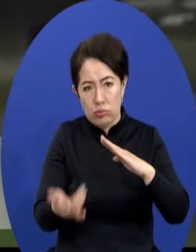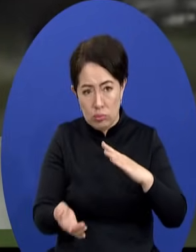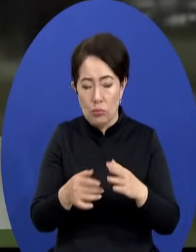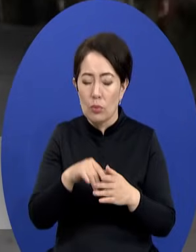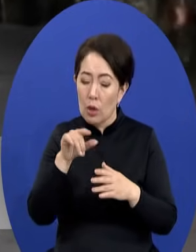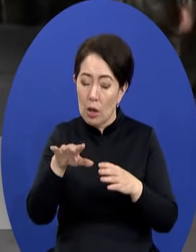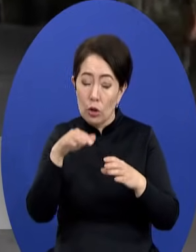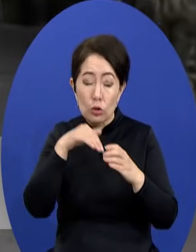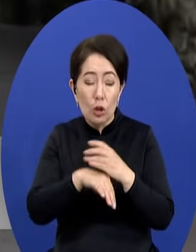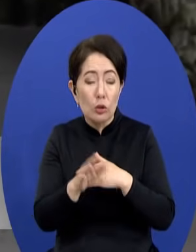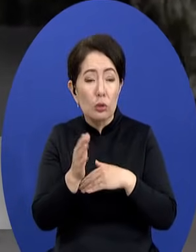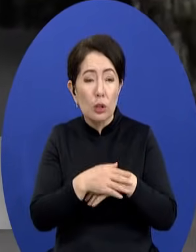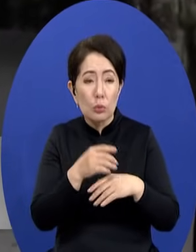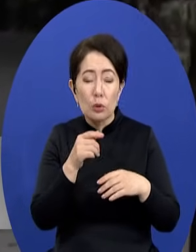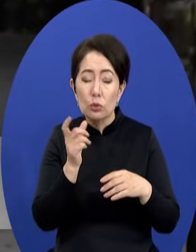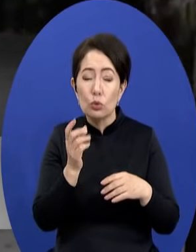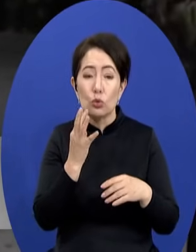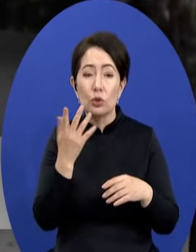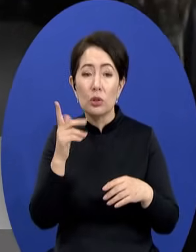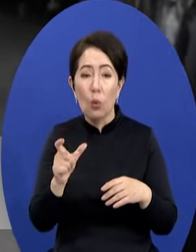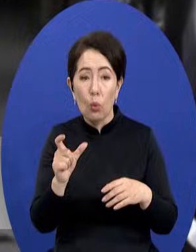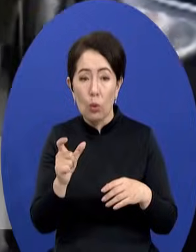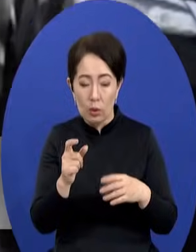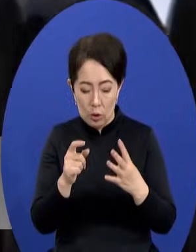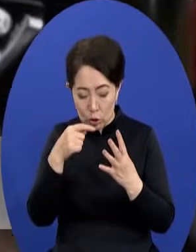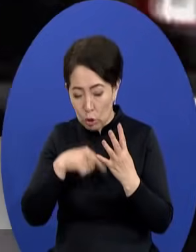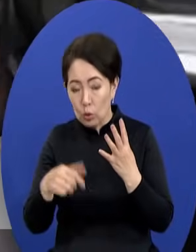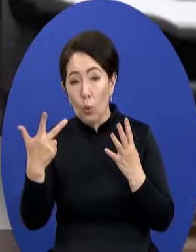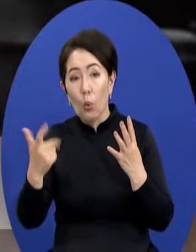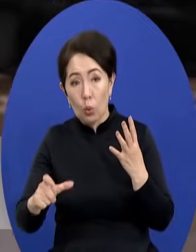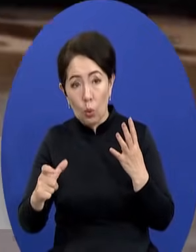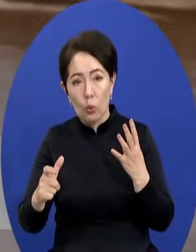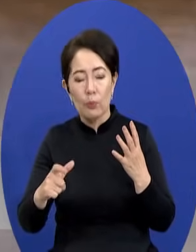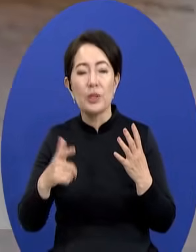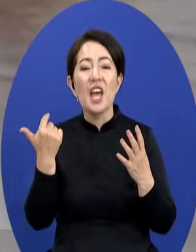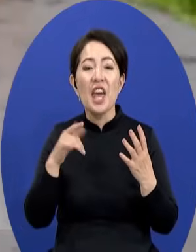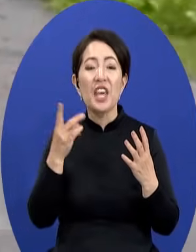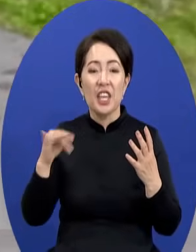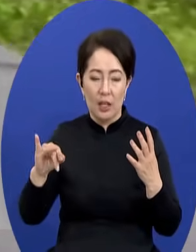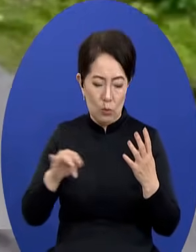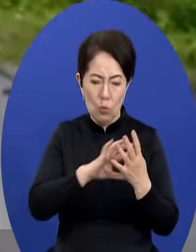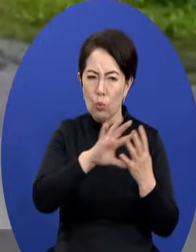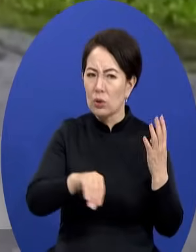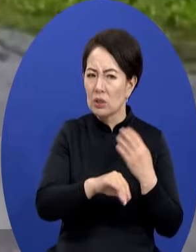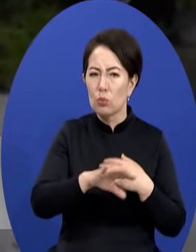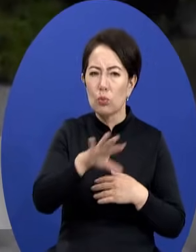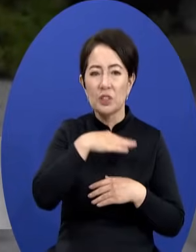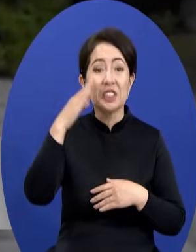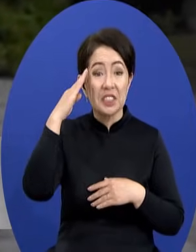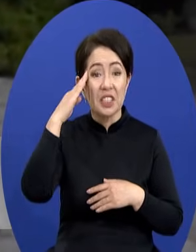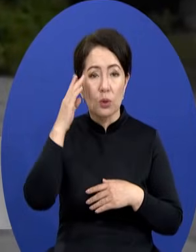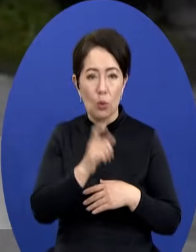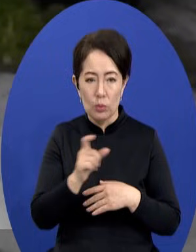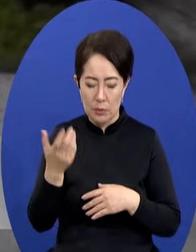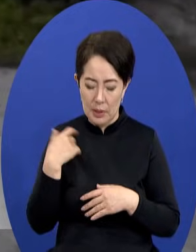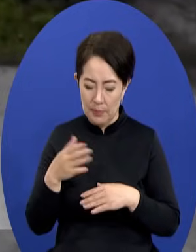амиа алдсан 45 хүний дотор 3 энгийн иргэн байгаа бол бусад нь үүргэхгүй сэтгэхээр явж байсан цэргүүд юм аа.